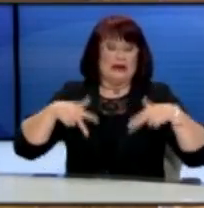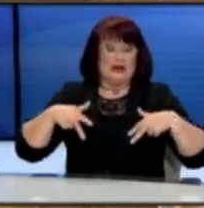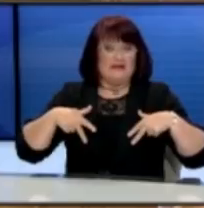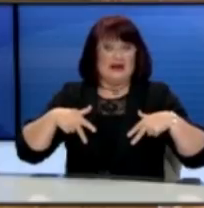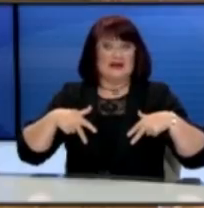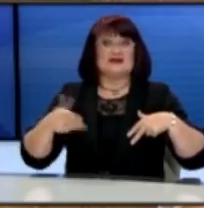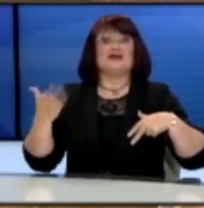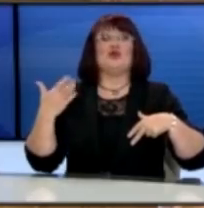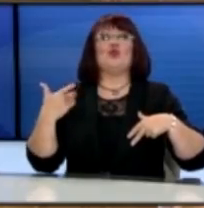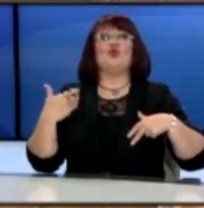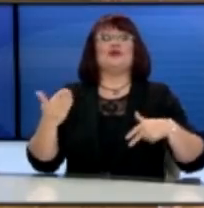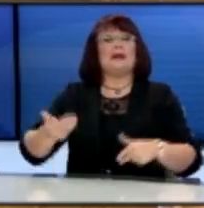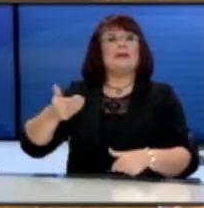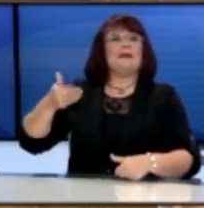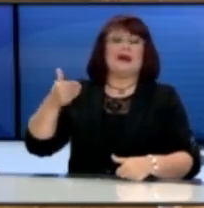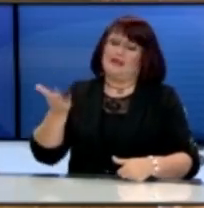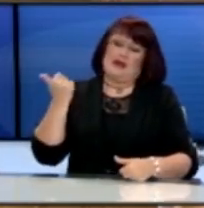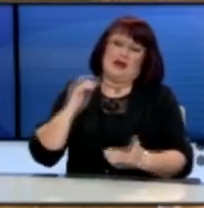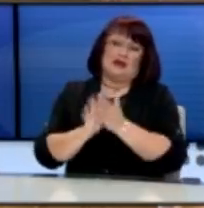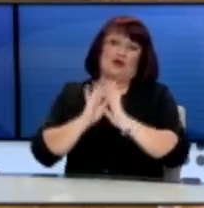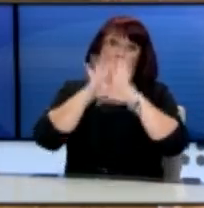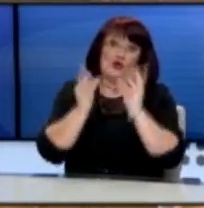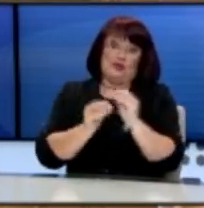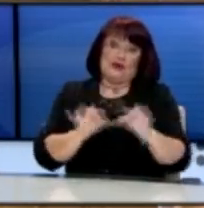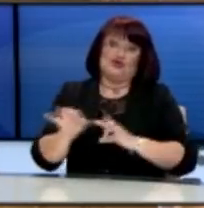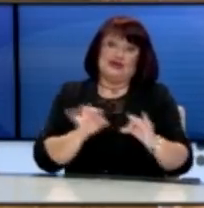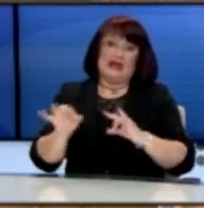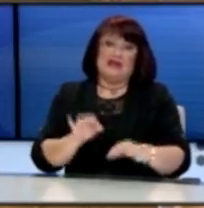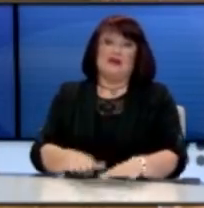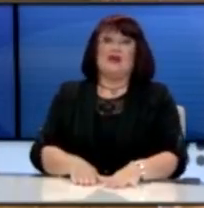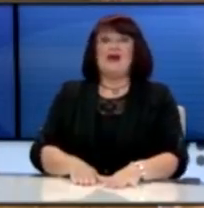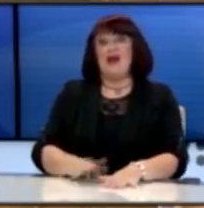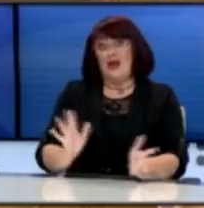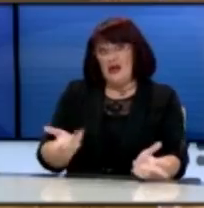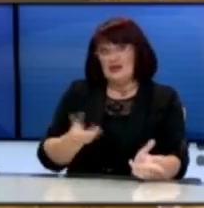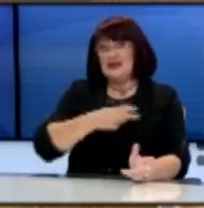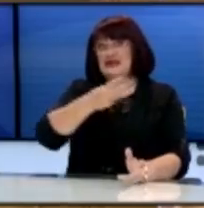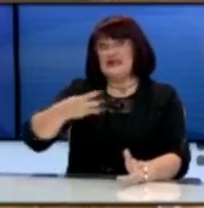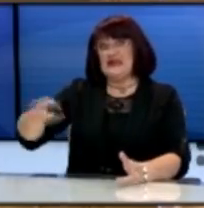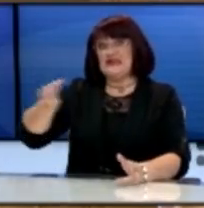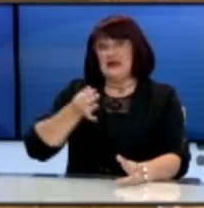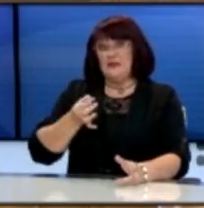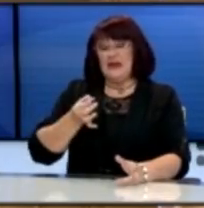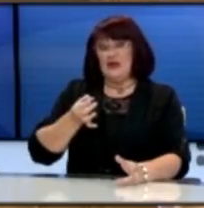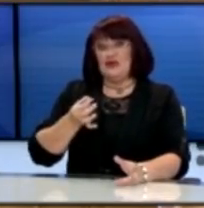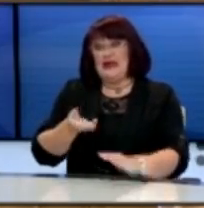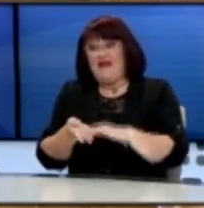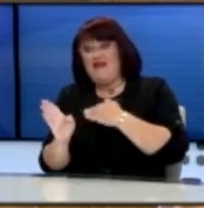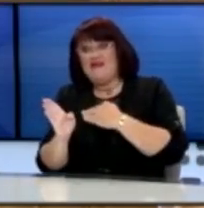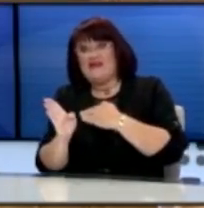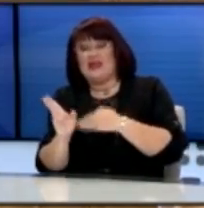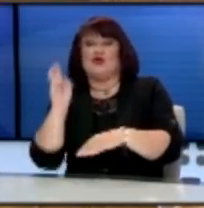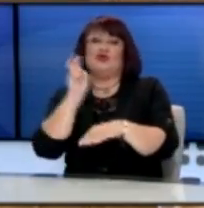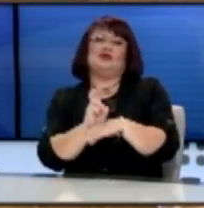Δημοκρατίας, ούτε και καμιά προηγούμενη κυβέρνηση. Εκτός κι αν μας πει ο ΣΥΡΙΖΑ ότι φεύγοντας άφησε τουλάχιστον